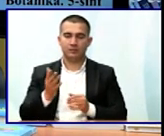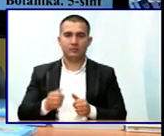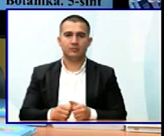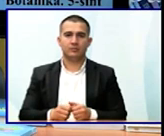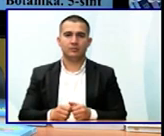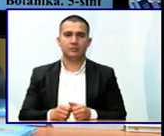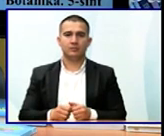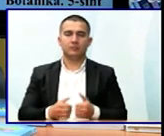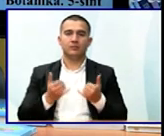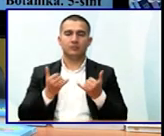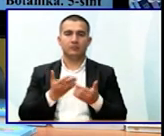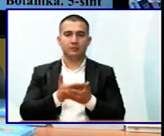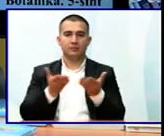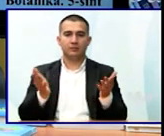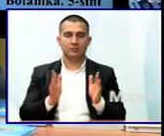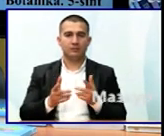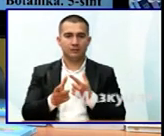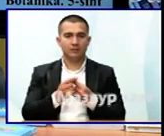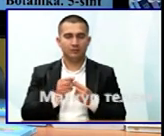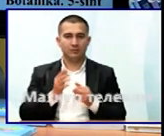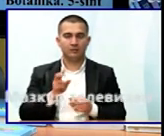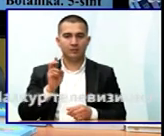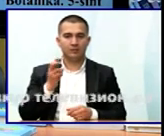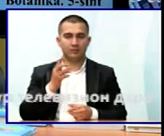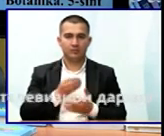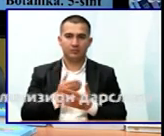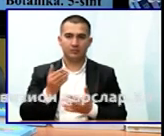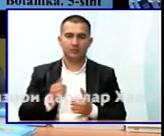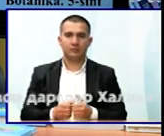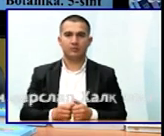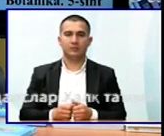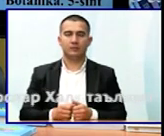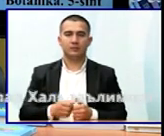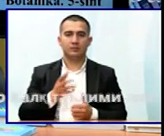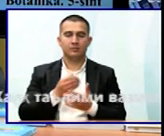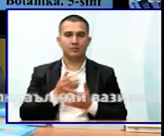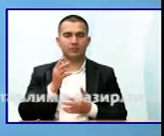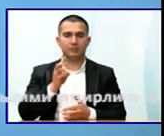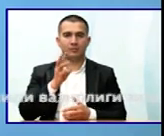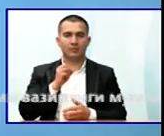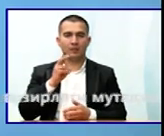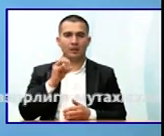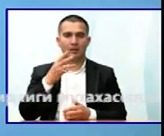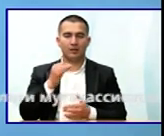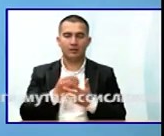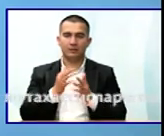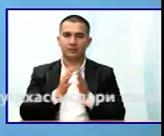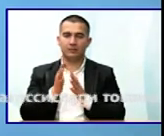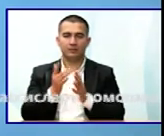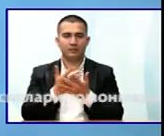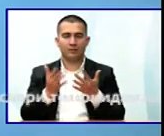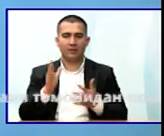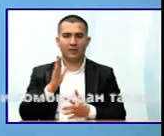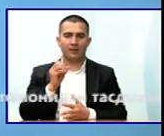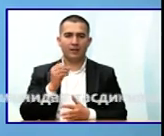olamiz. Bugun biz sizlar bilan botanika darsida madaniy o'simliklarning vegetativ